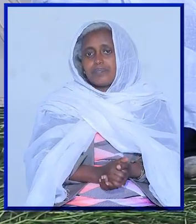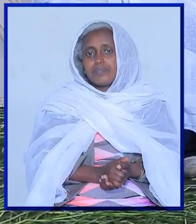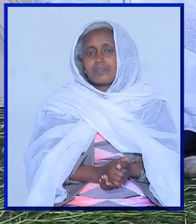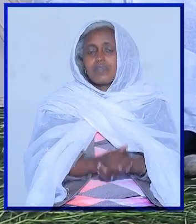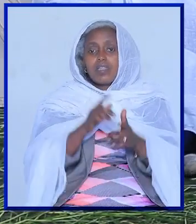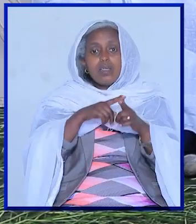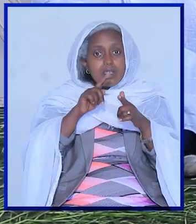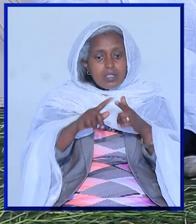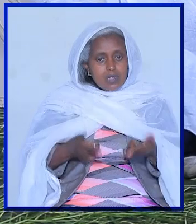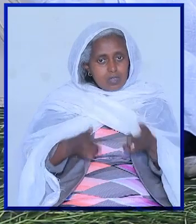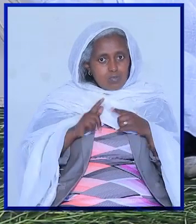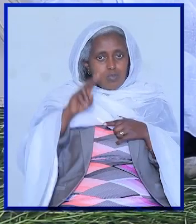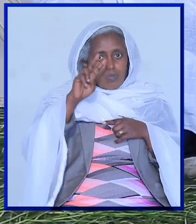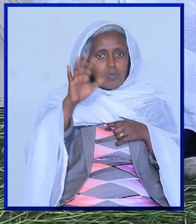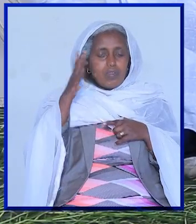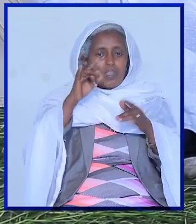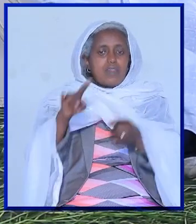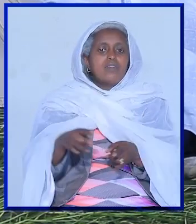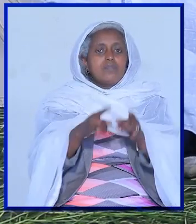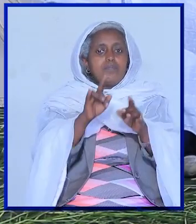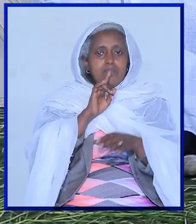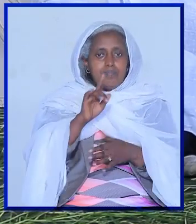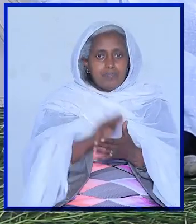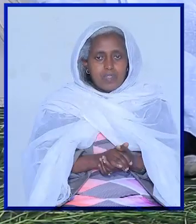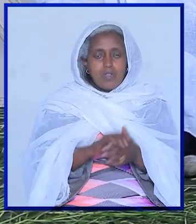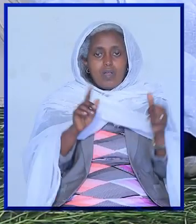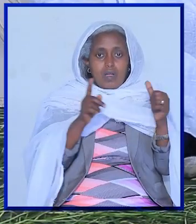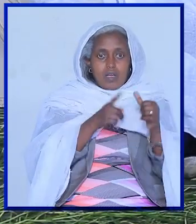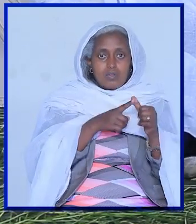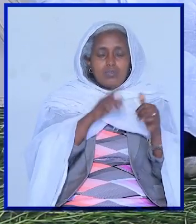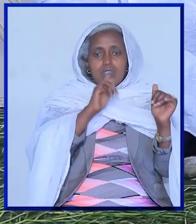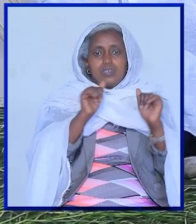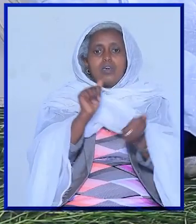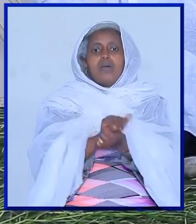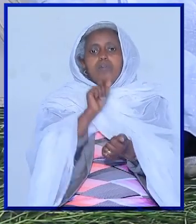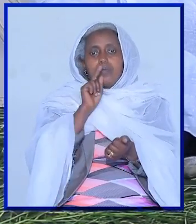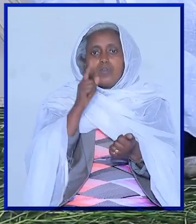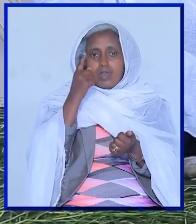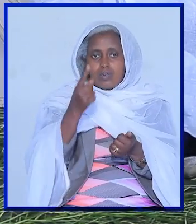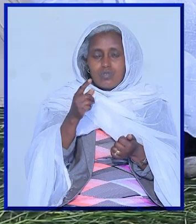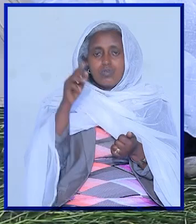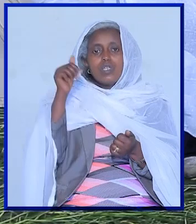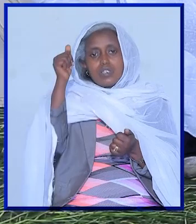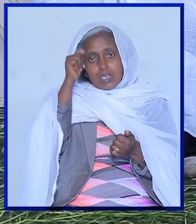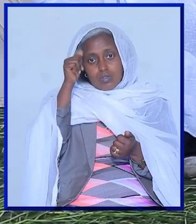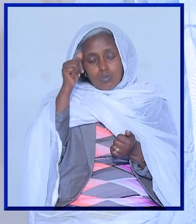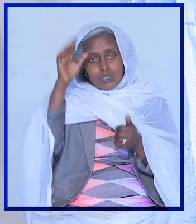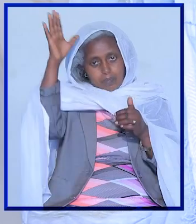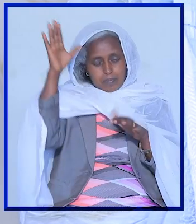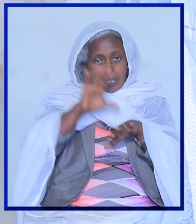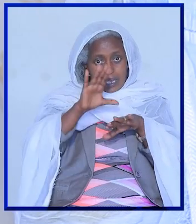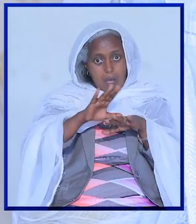እንግዲህ ኑሮ በሁለት አይነት መንገድ ነው። ያው አንዱ እንደ አብርሃም ነው፣ አንዱ እንደ እንጦንስ በገዳም ተወስኖ